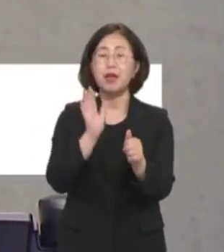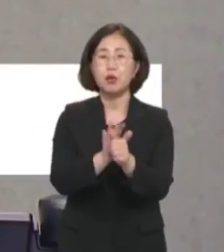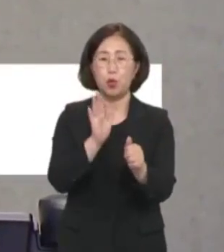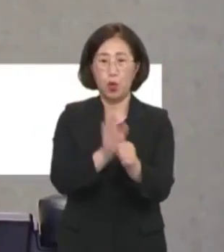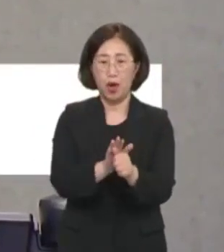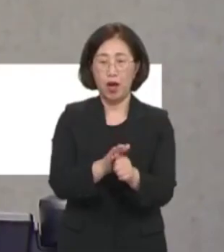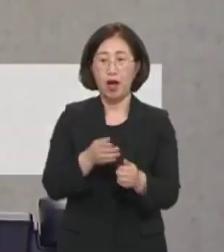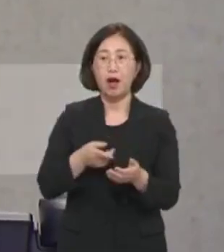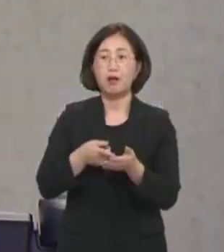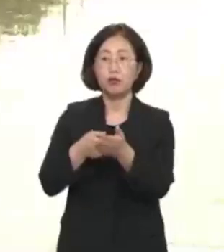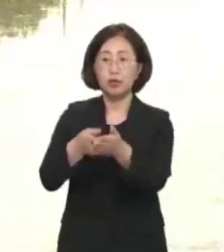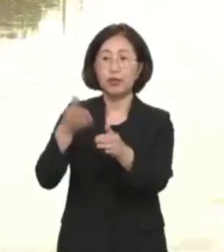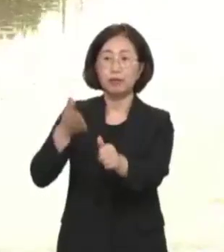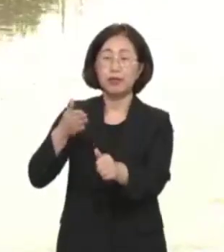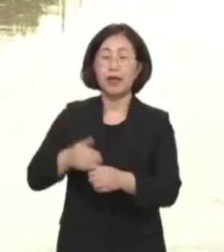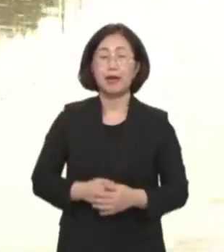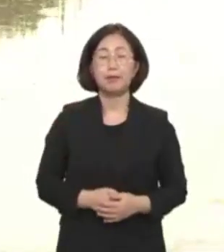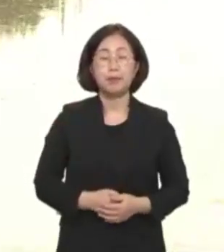주기 바랍니다.